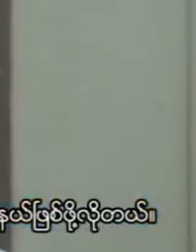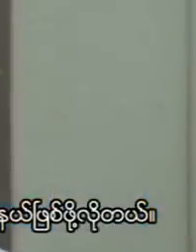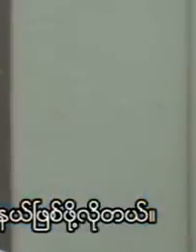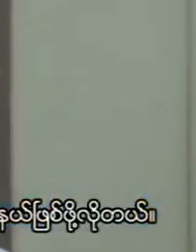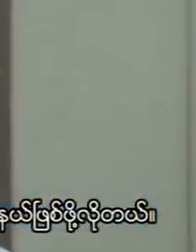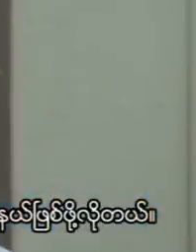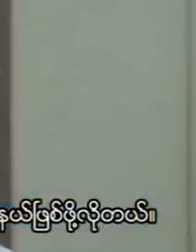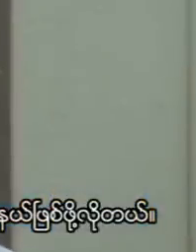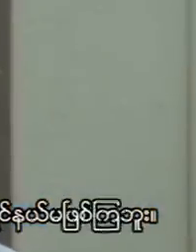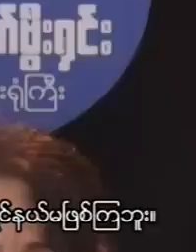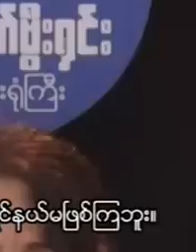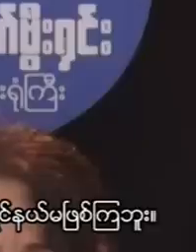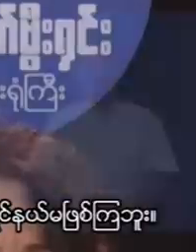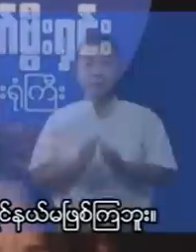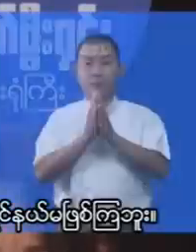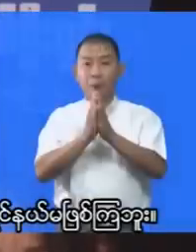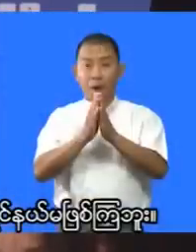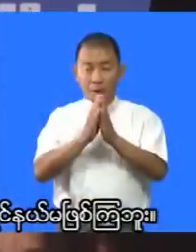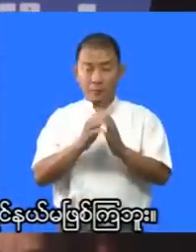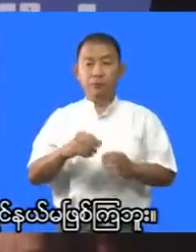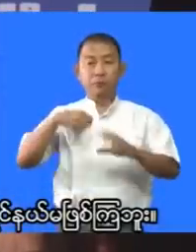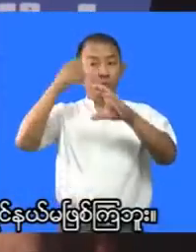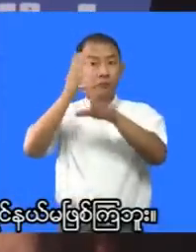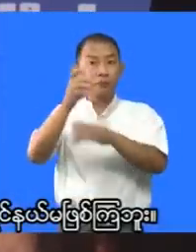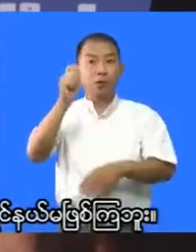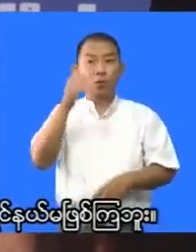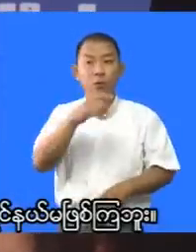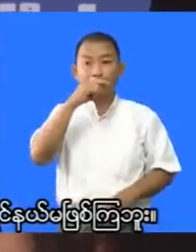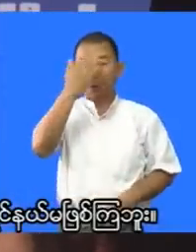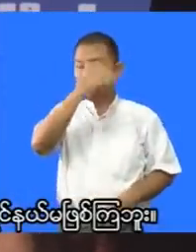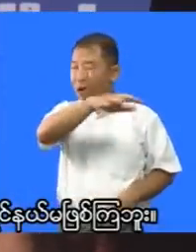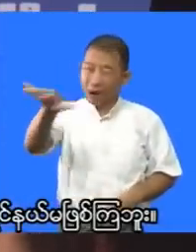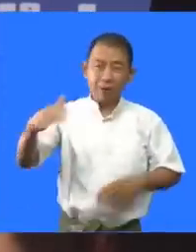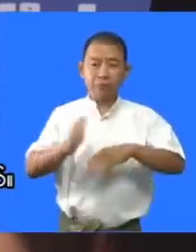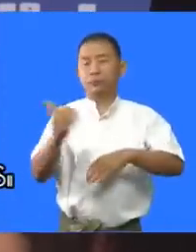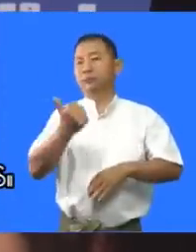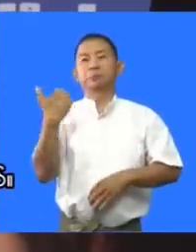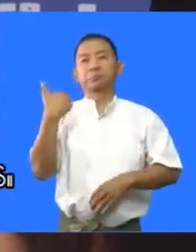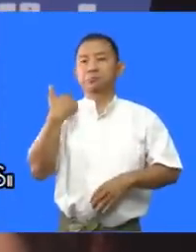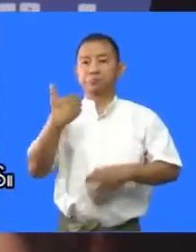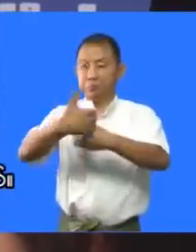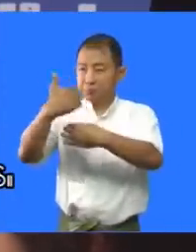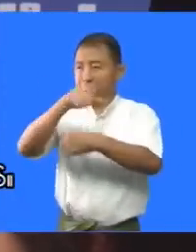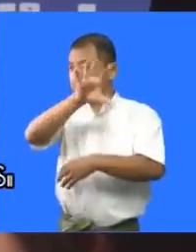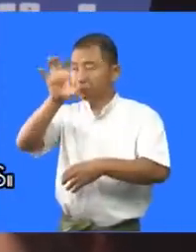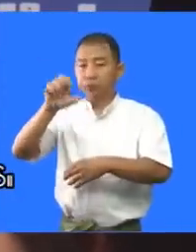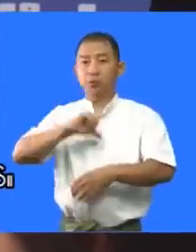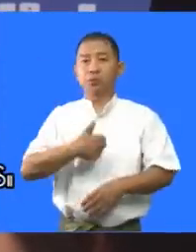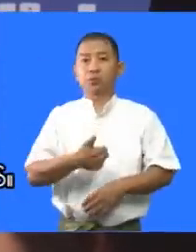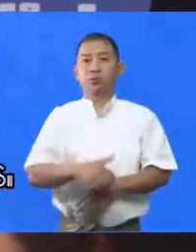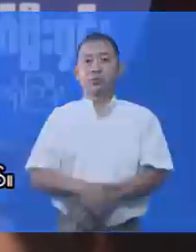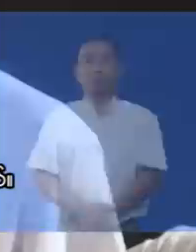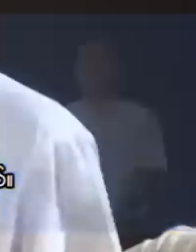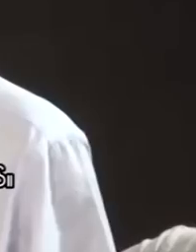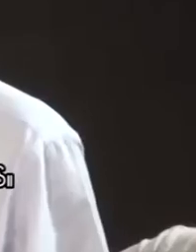1 professional ဖြစ်ဖို့လိုပါတယ်ဗမာပြည်မှာကနေတွေ့နေတာနေရာတိုင်းနေရာတိုင်းမှာ professional မဖြစ်ကြဘူးအဲ့ professional ဖြစ်ဖို့ကလေ့လာမှုတွေအ